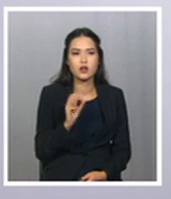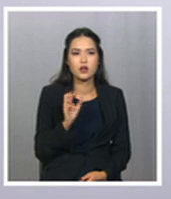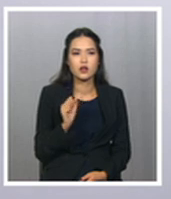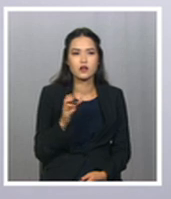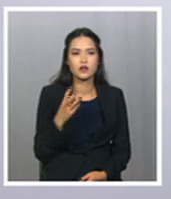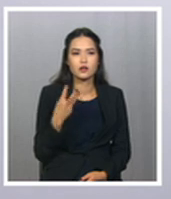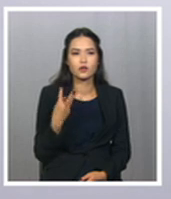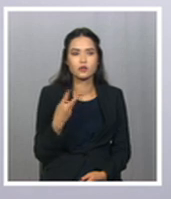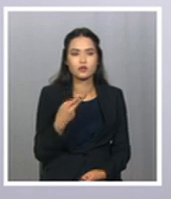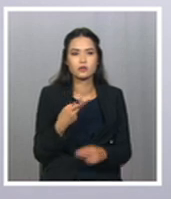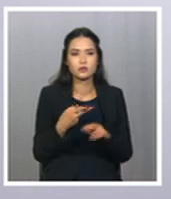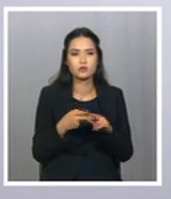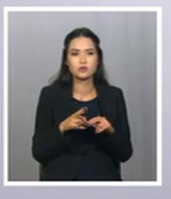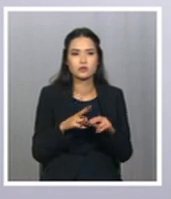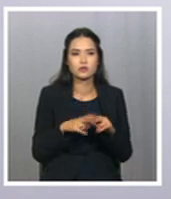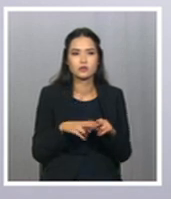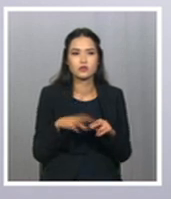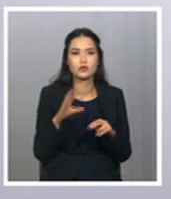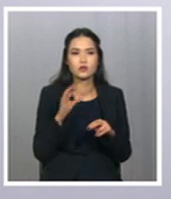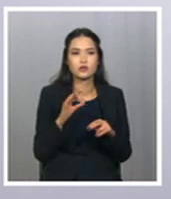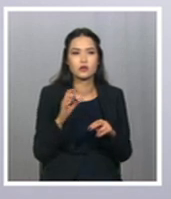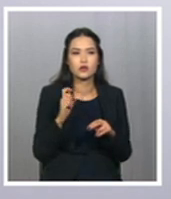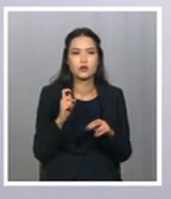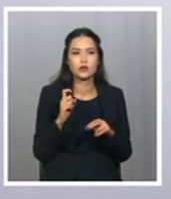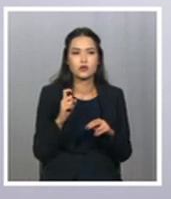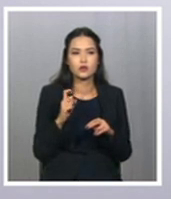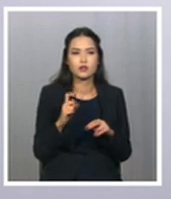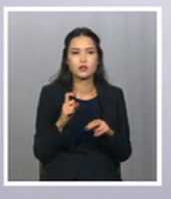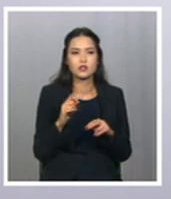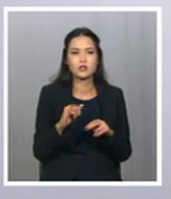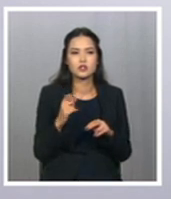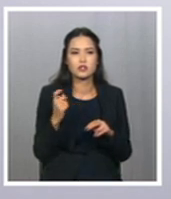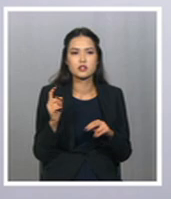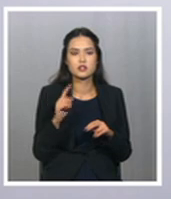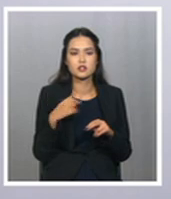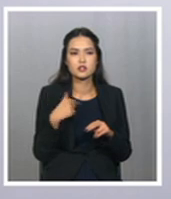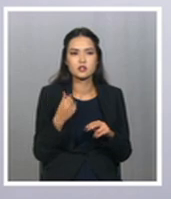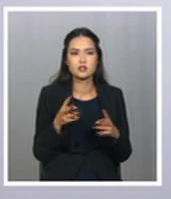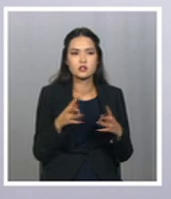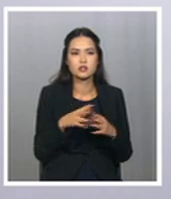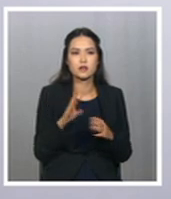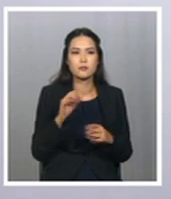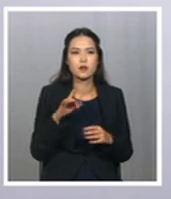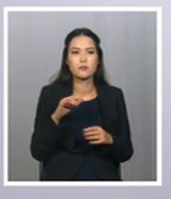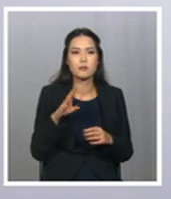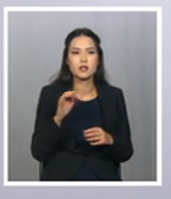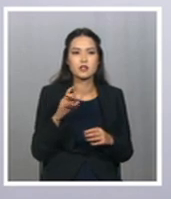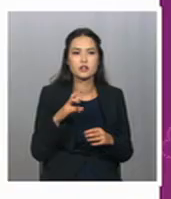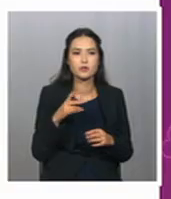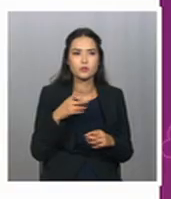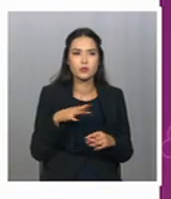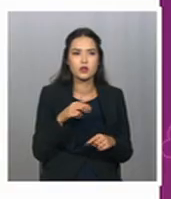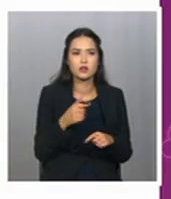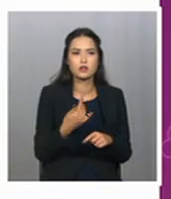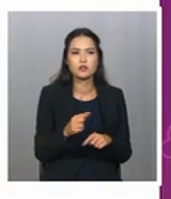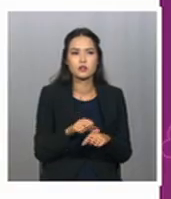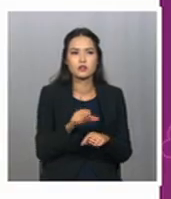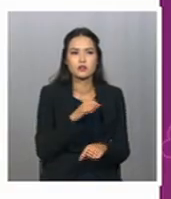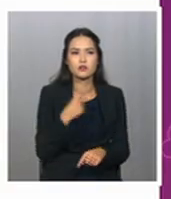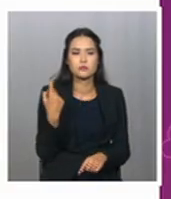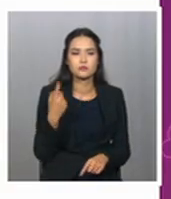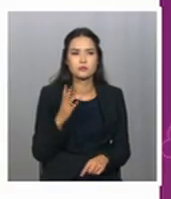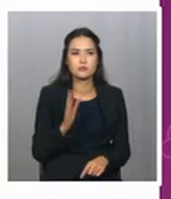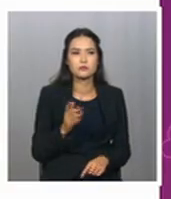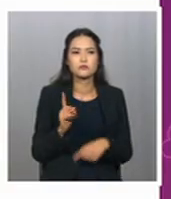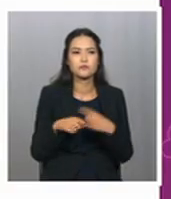бізде OYZ жастығына перпендикуляр, және оның ұзындығы 1-ге тең болады. Келесі тапсырма.